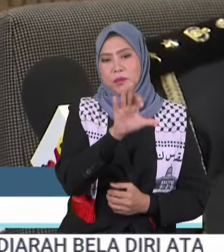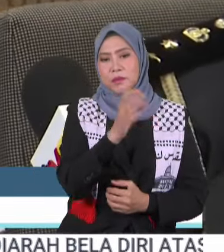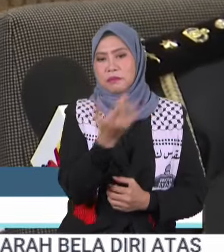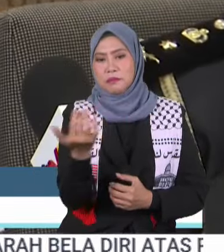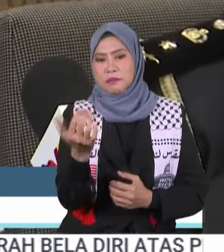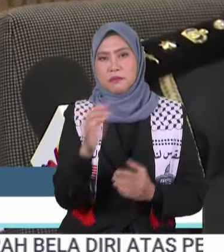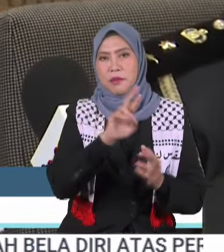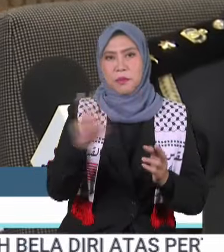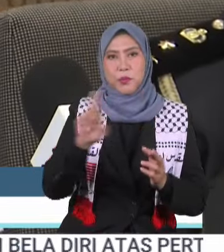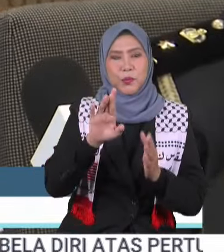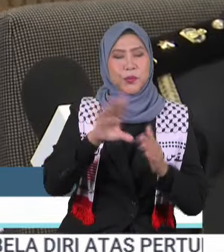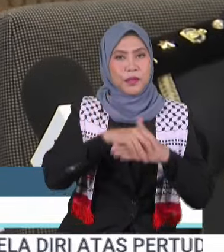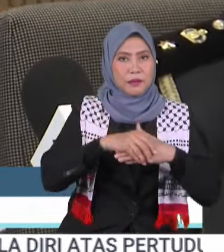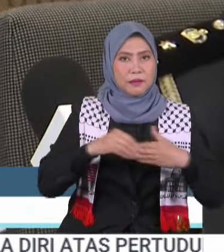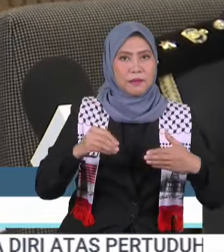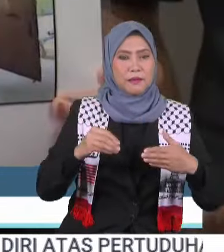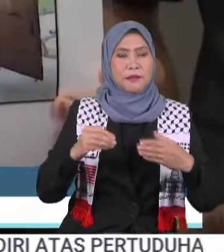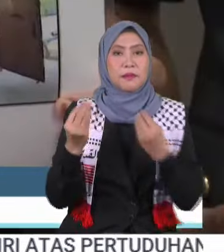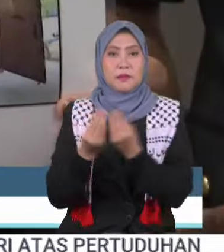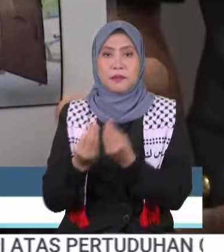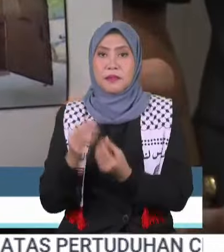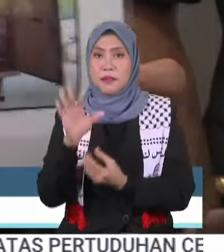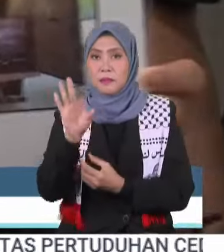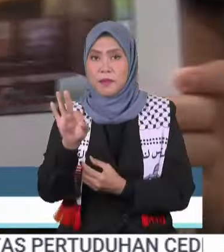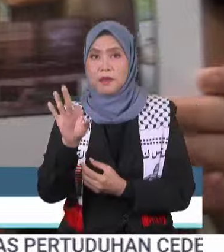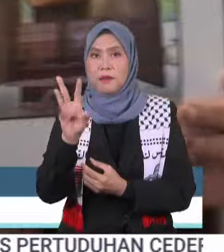nilai rampasan keseluruhan dianggarkan berjumlah